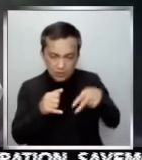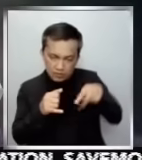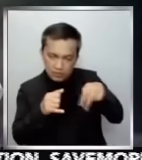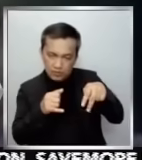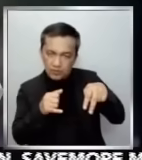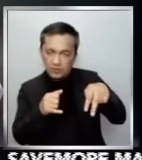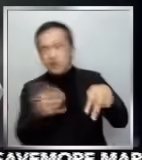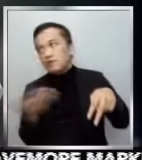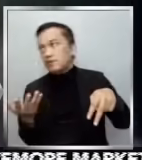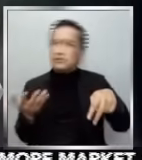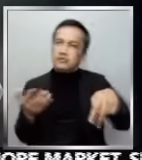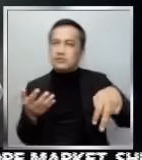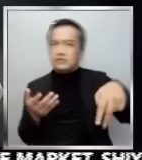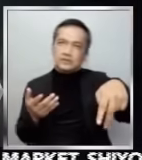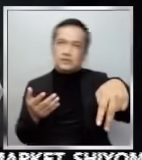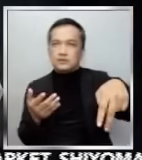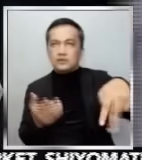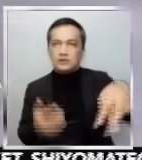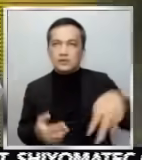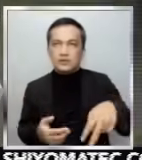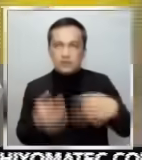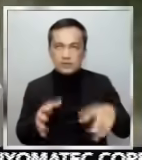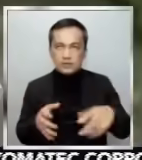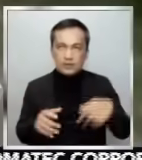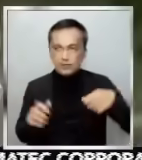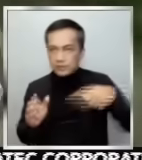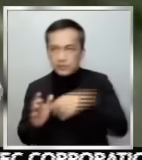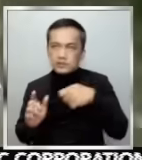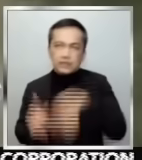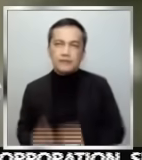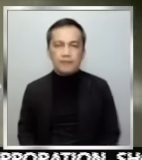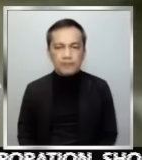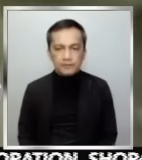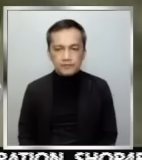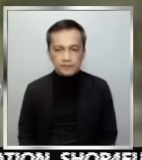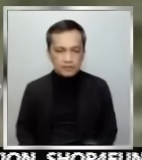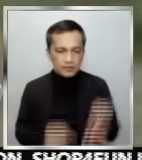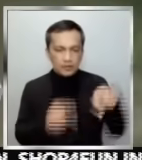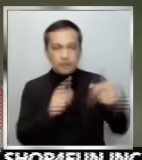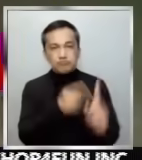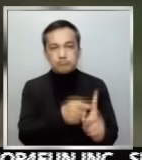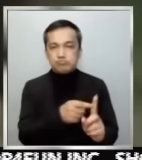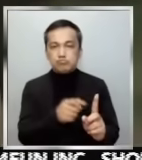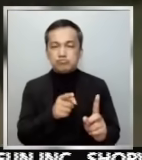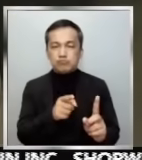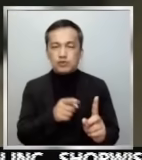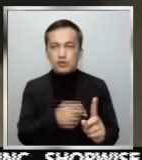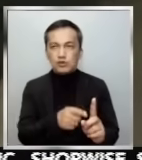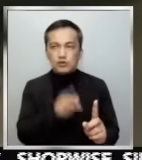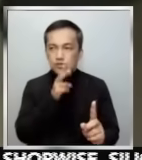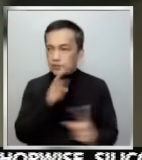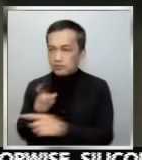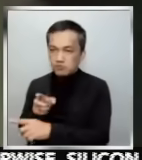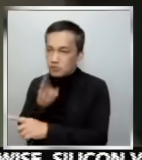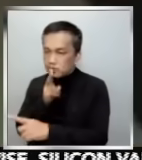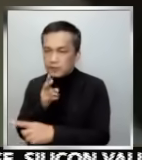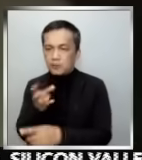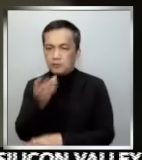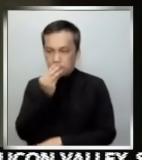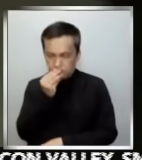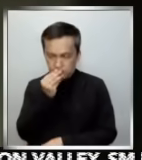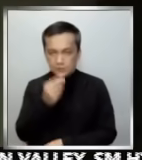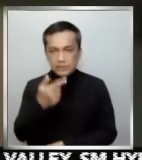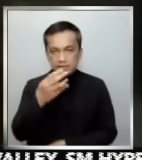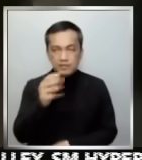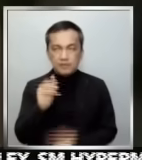nangyari ng suspect matapos ang pan taging magbigay ng pahayag ang mga naarestong suspek para sa GMA integrated